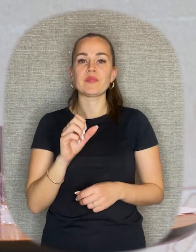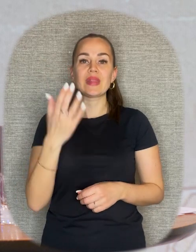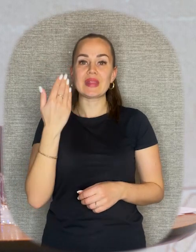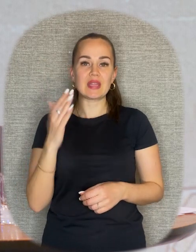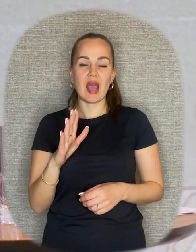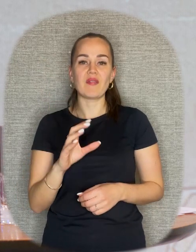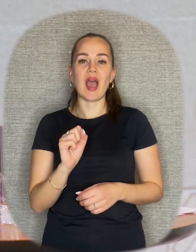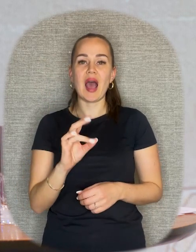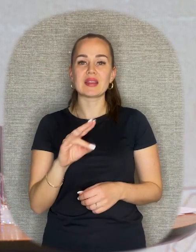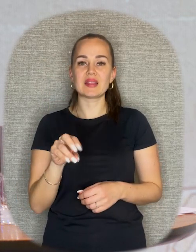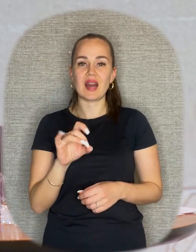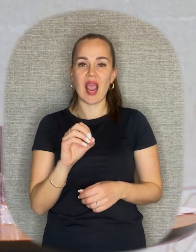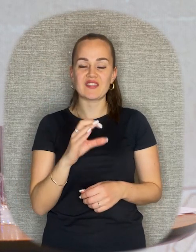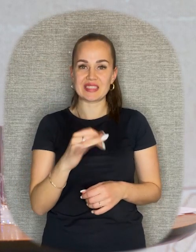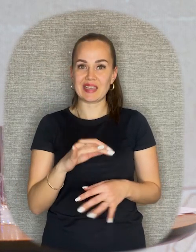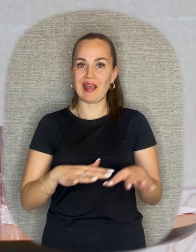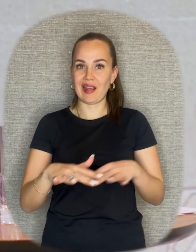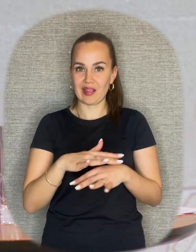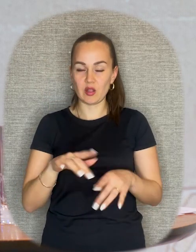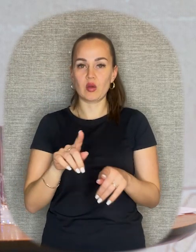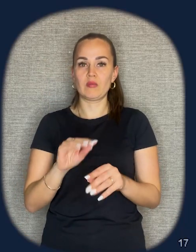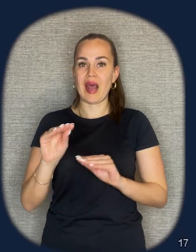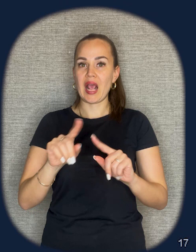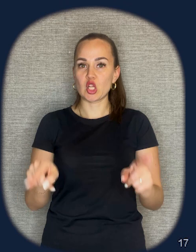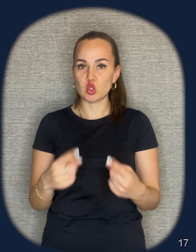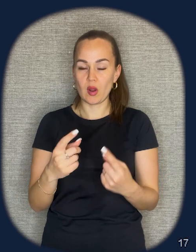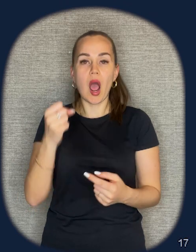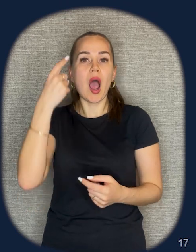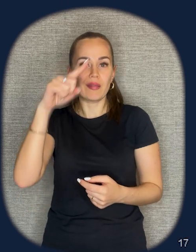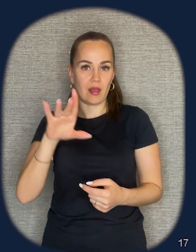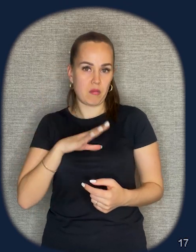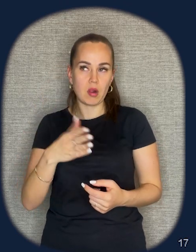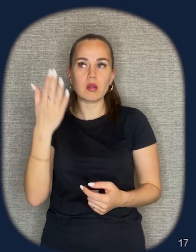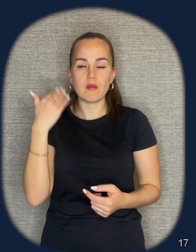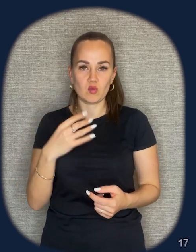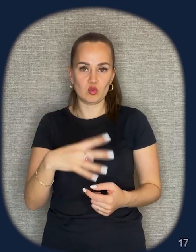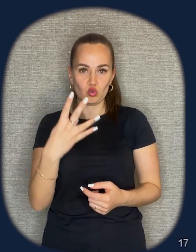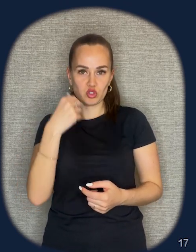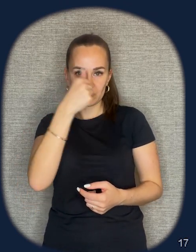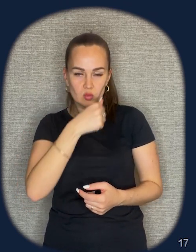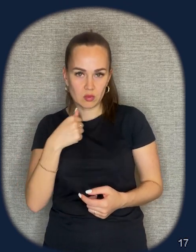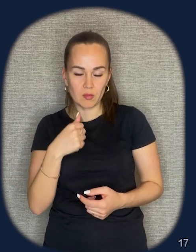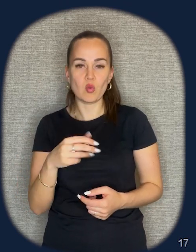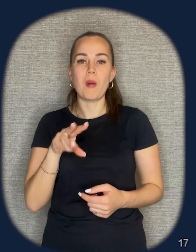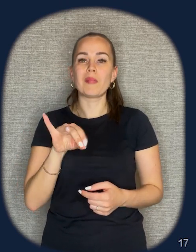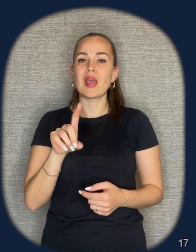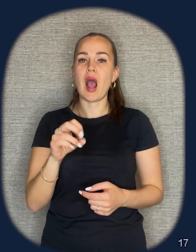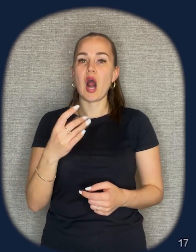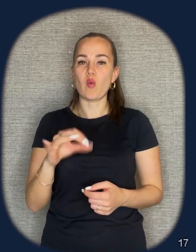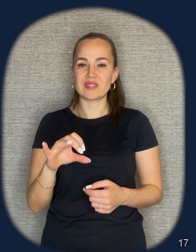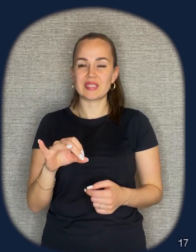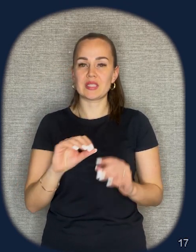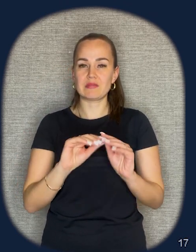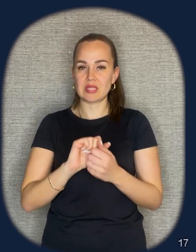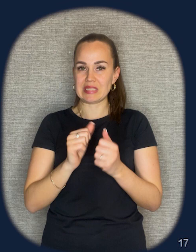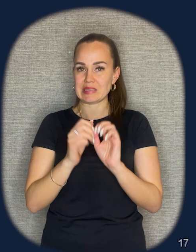есть идея по-прежнему бродит в головах Архитекторов недавно реконструированный Андреевский рынок тоже самое а идея-то